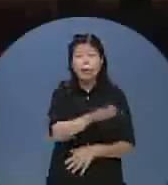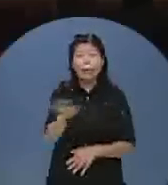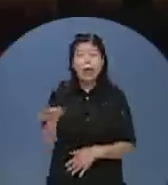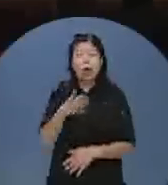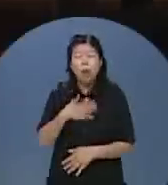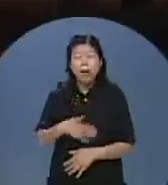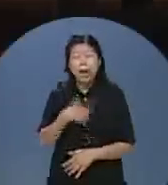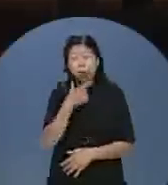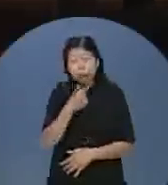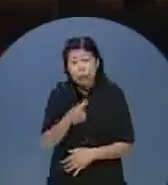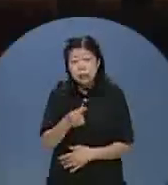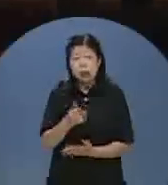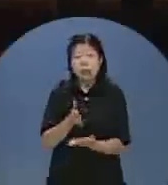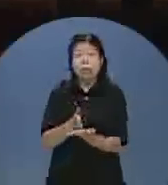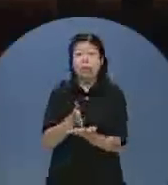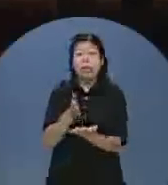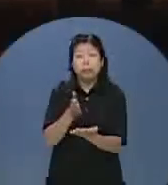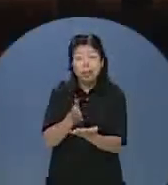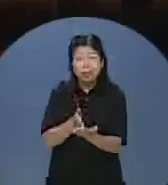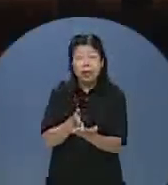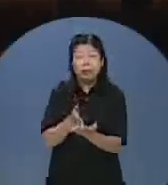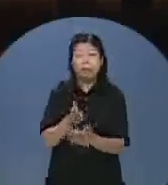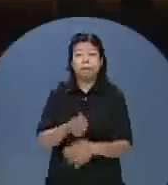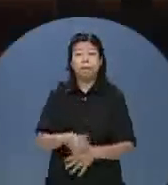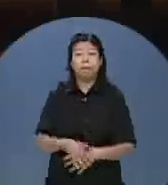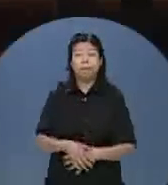と来場者に訴えかけました。